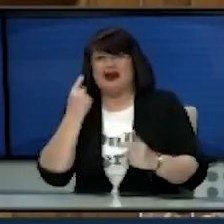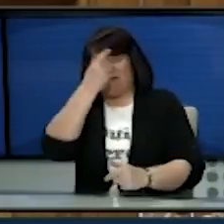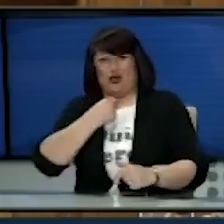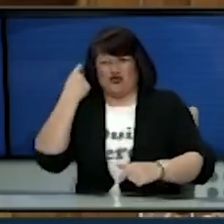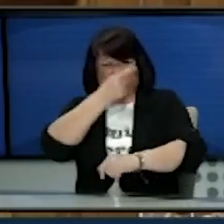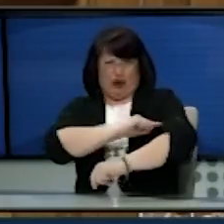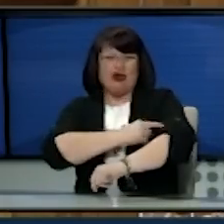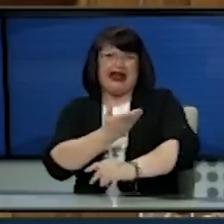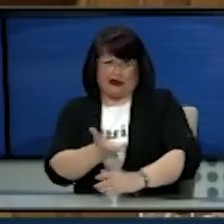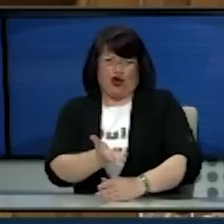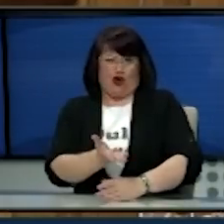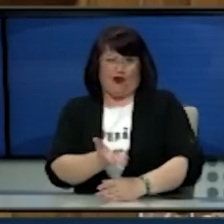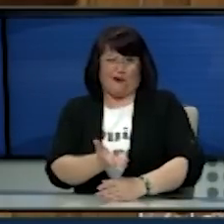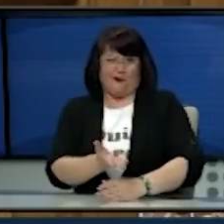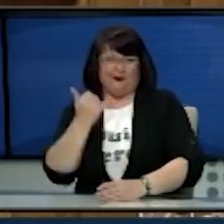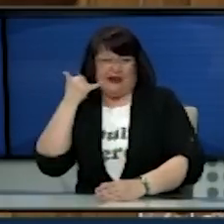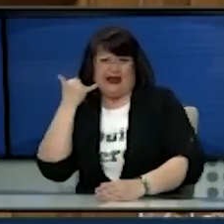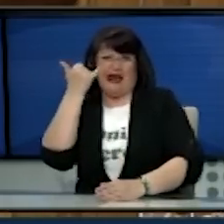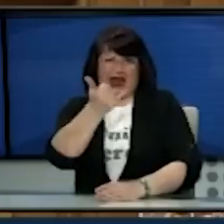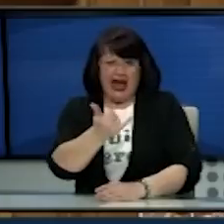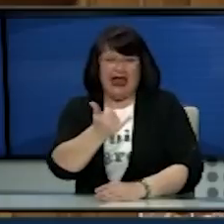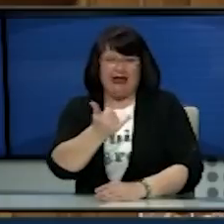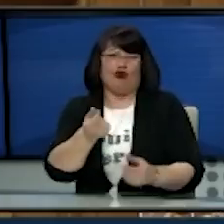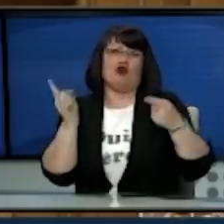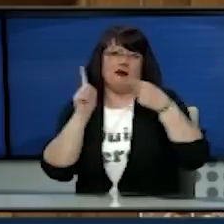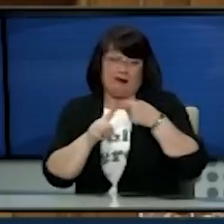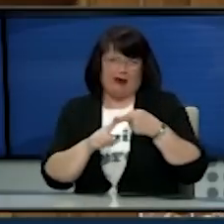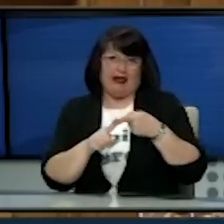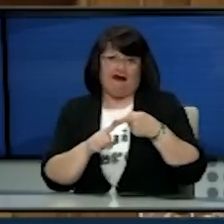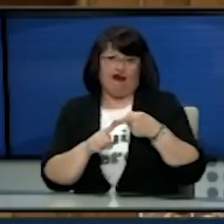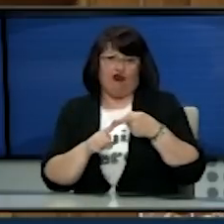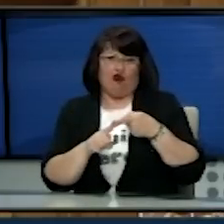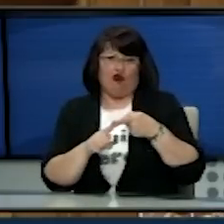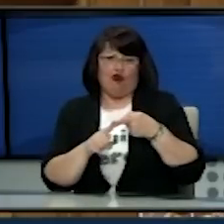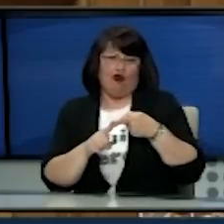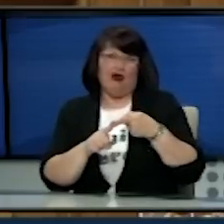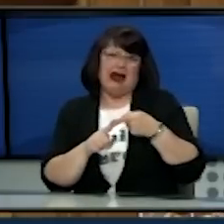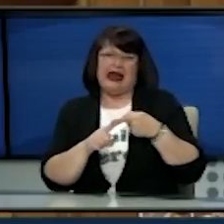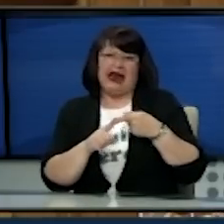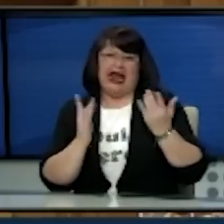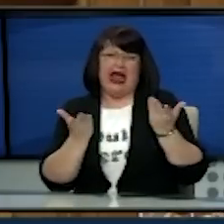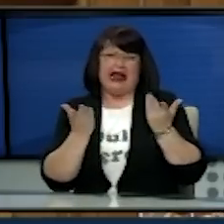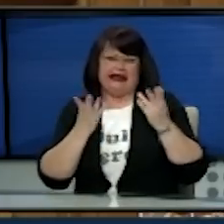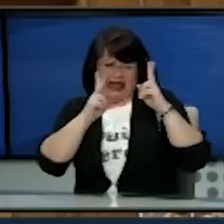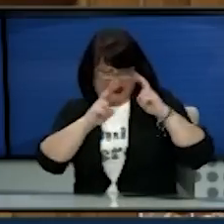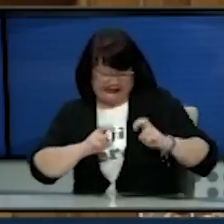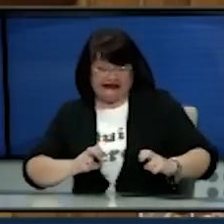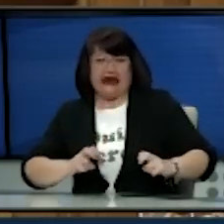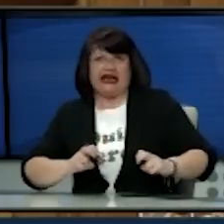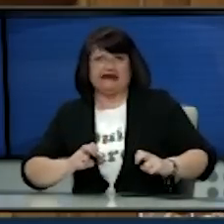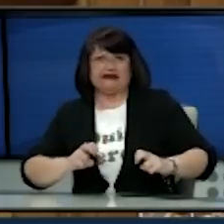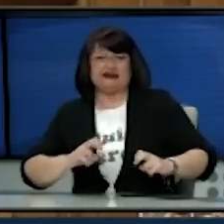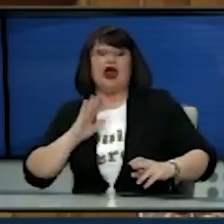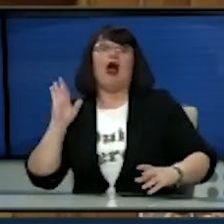γιατρό, δηλαδή ένα τηλέφωνο και ένα ραντεβού για ένα βασικό πακέτο εξετάσεων, και αυτό